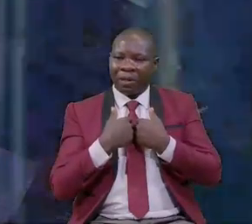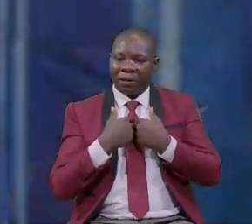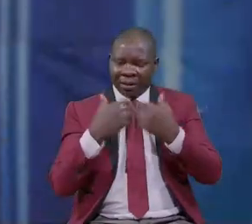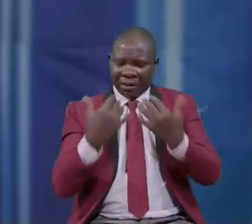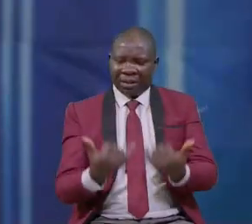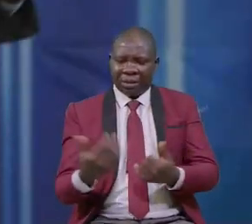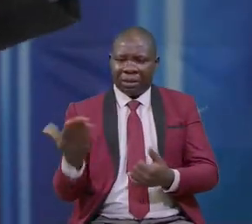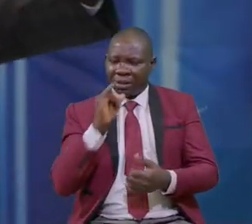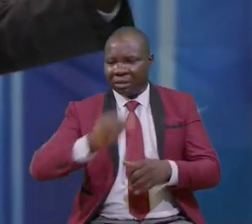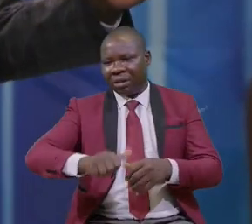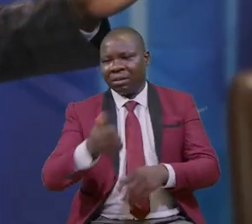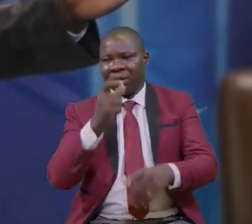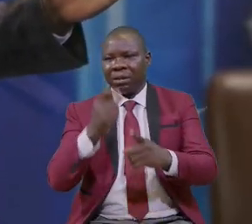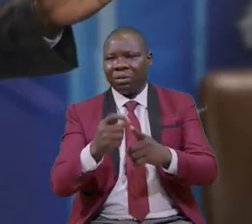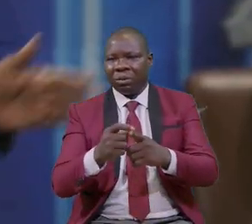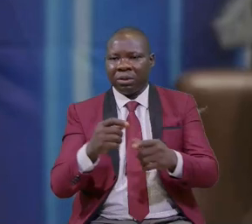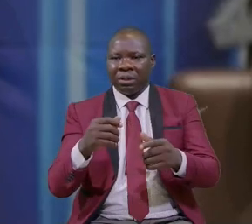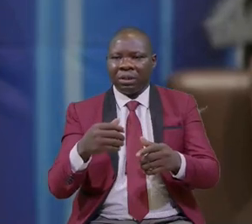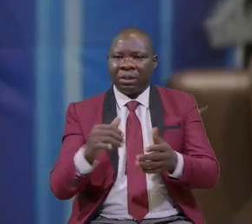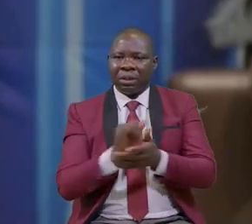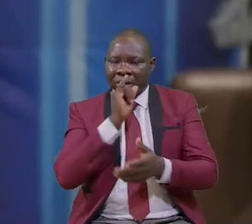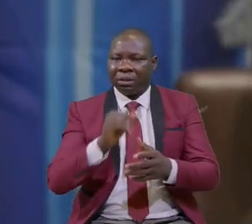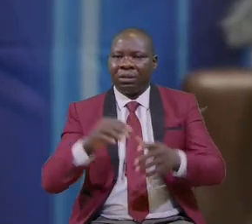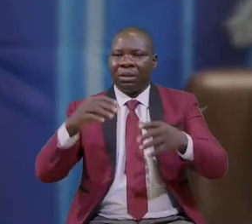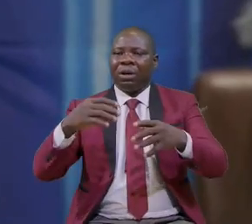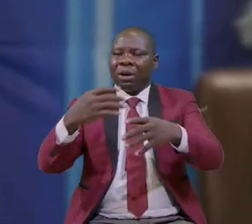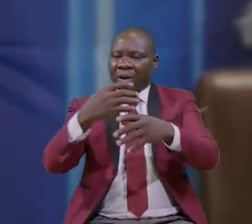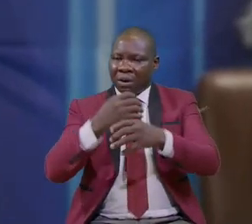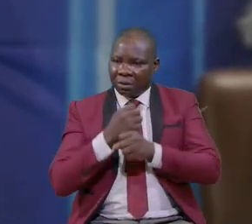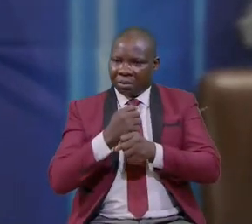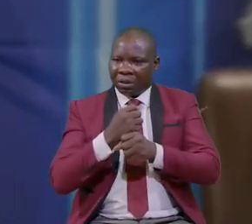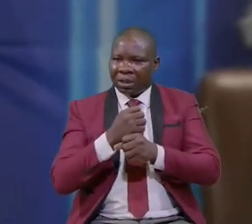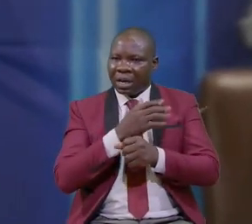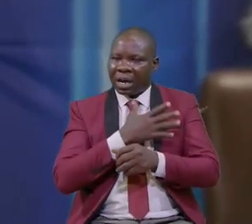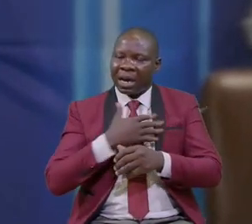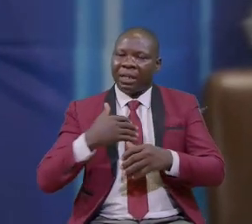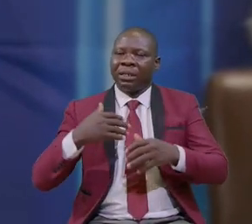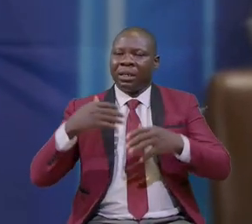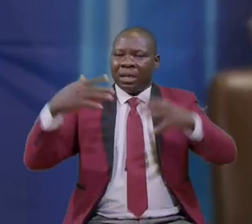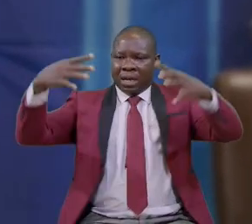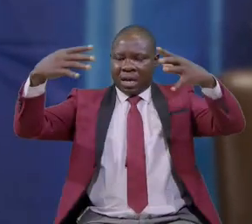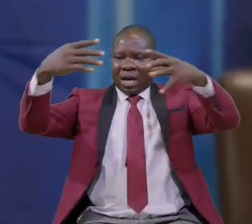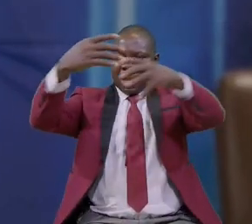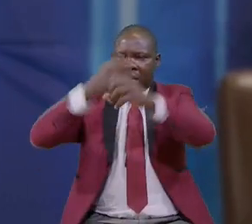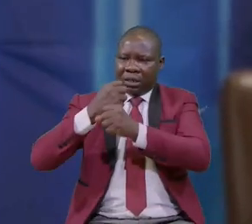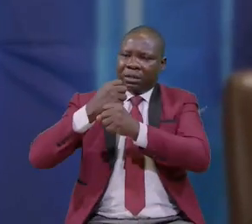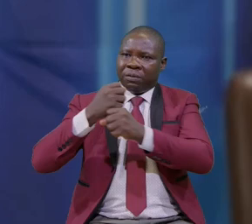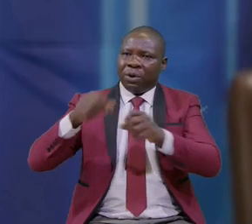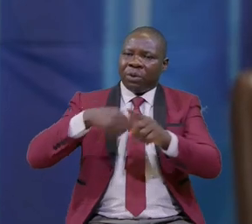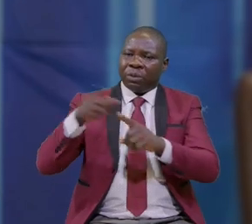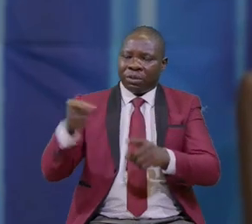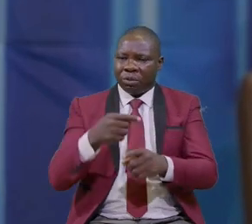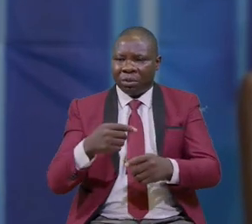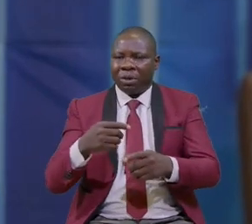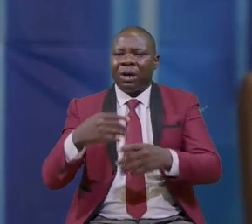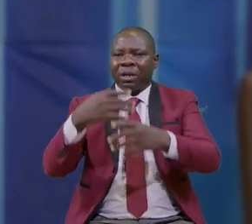Il y a un autre mot. Il y a obtenu, il y a atteindre. Quand tu atteins quelque chose, tu